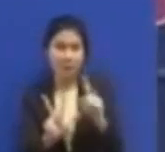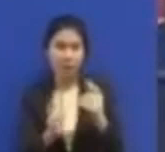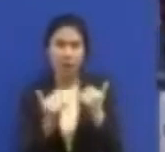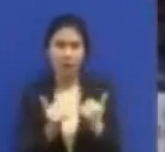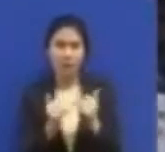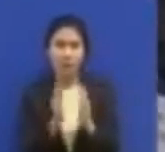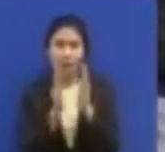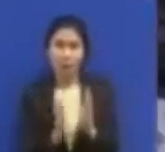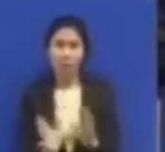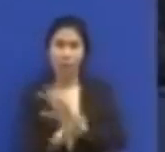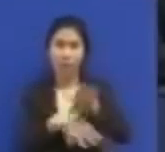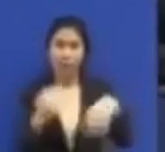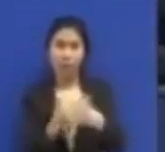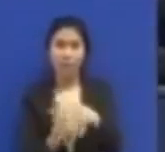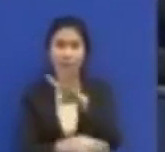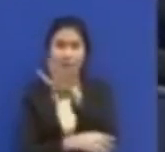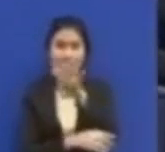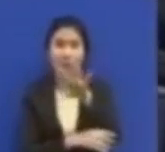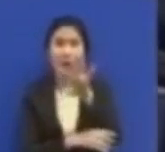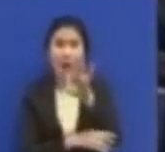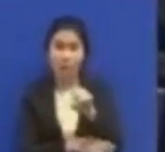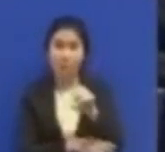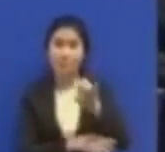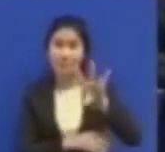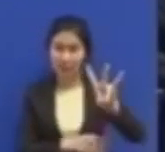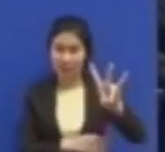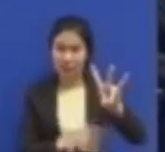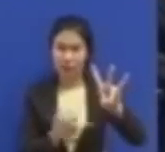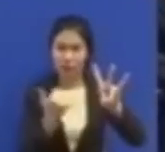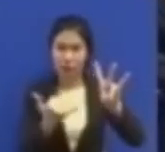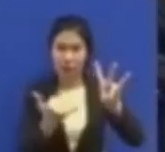497ขาด3